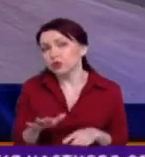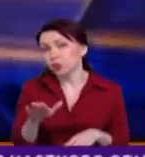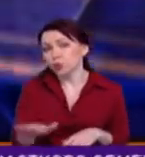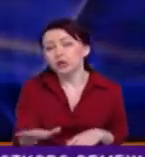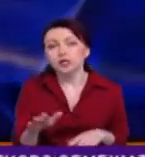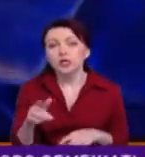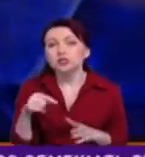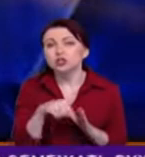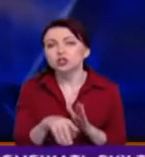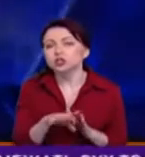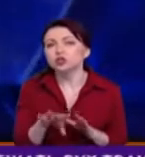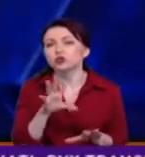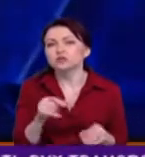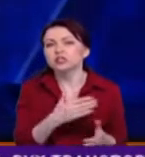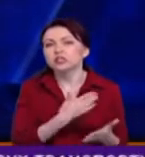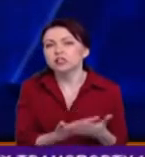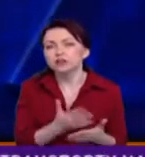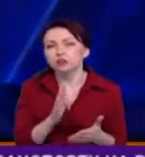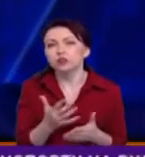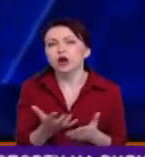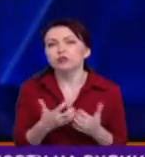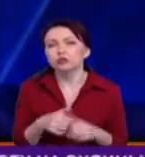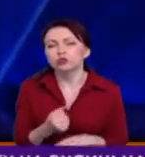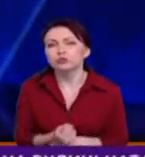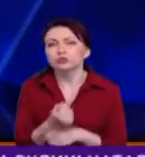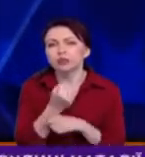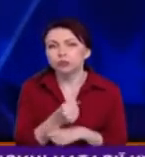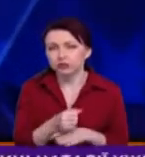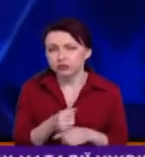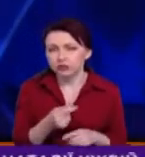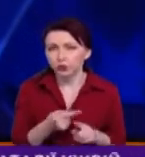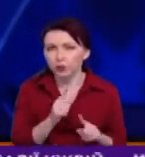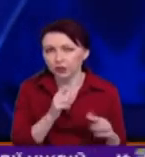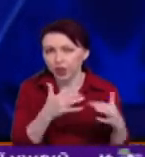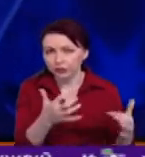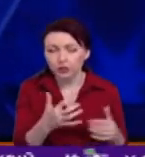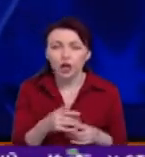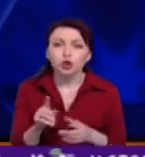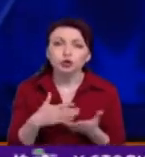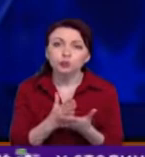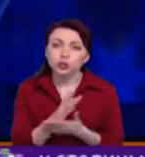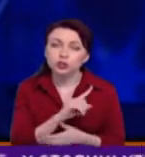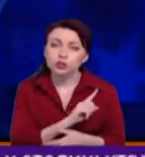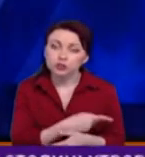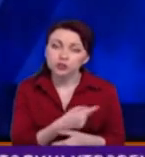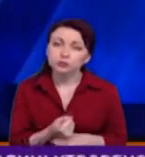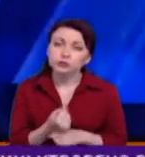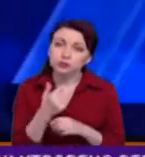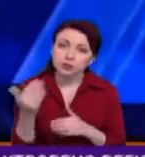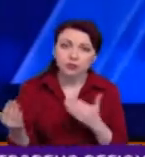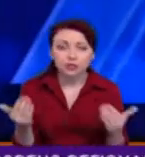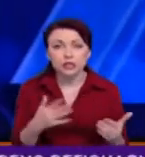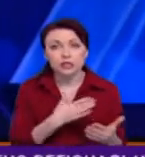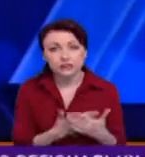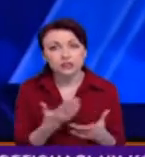значить, що всі ініціативи будуть автоматично підтримуватися у парламенті. Тому що для того, щоб політичні сили підтримували ті чи інші ініціативи, очевидно,